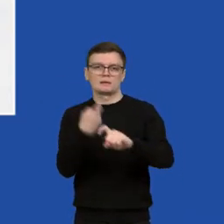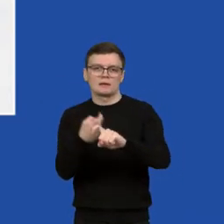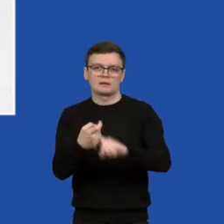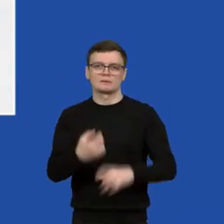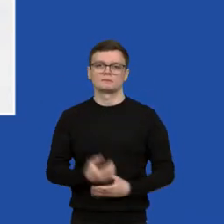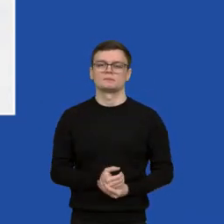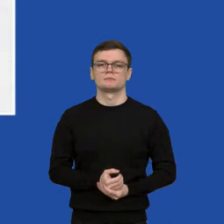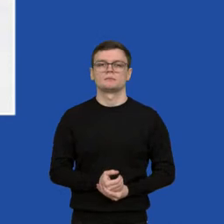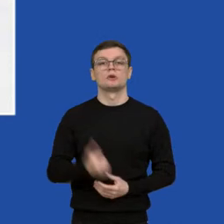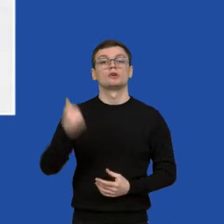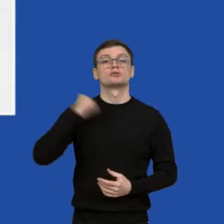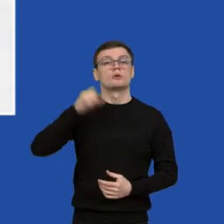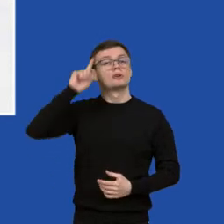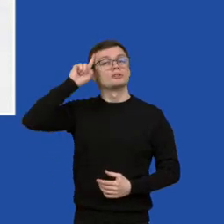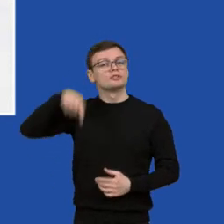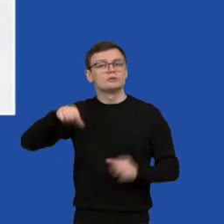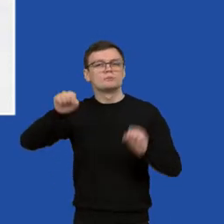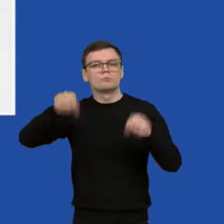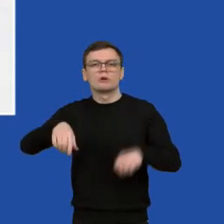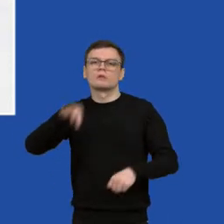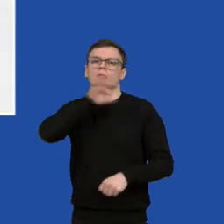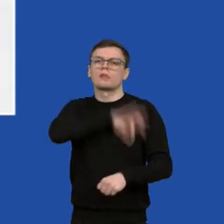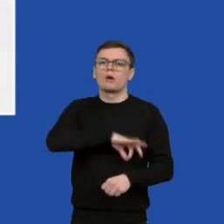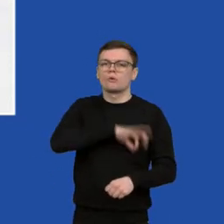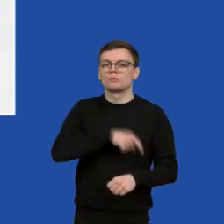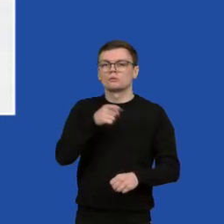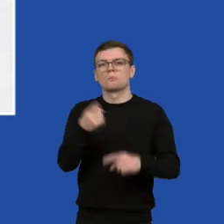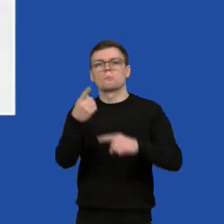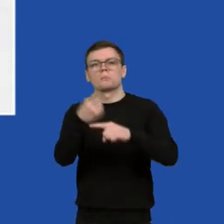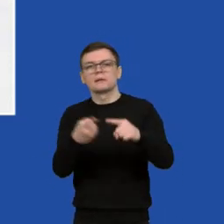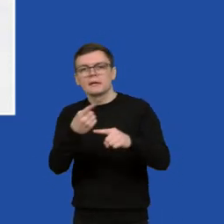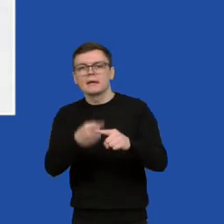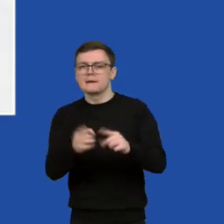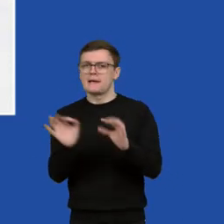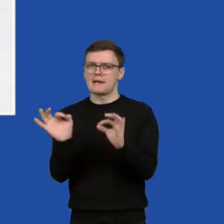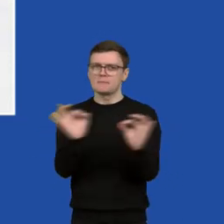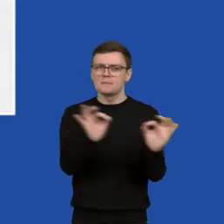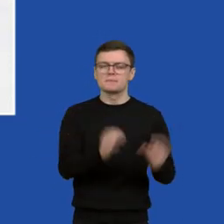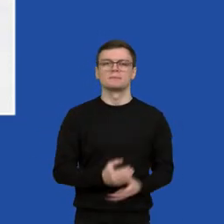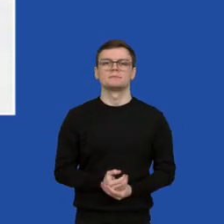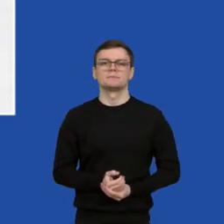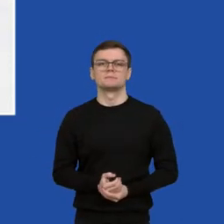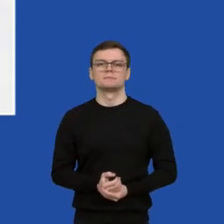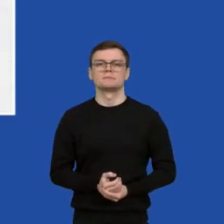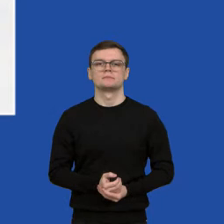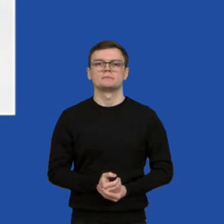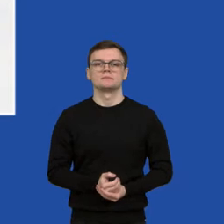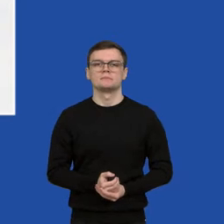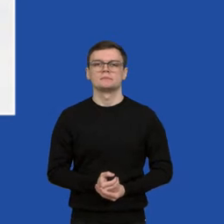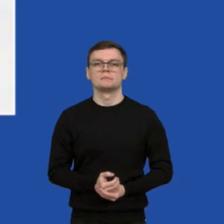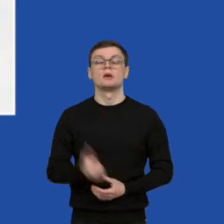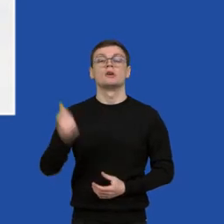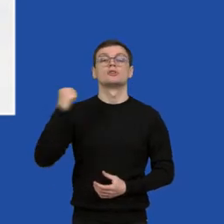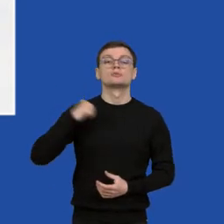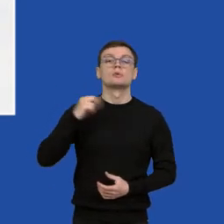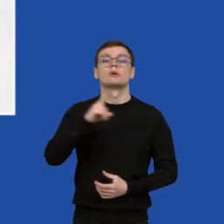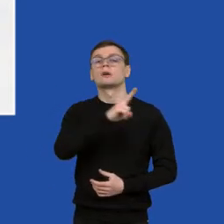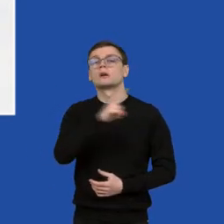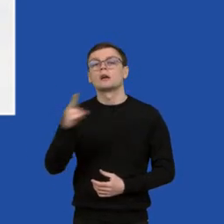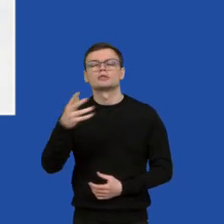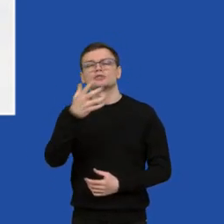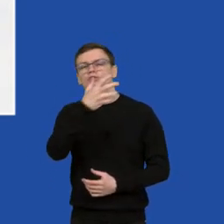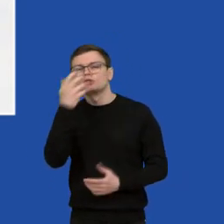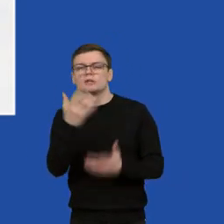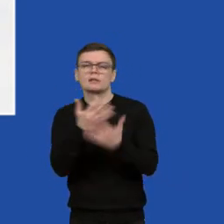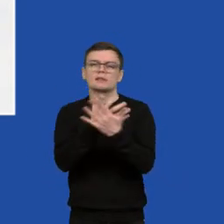kad gali naudotis šią priemonę, jinai yra taikli, jinai apima žmonių namus, kurie šildosi visomis kūro